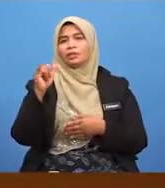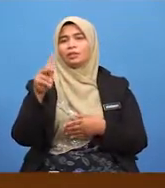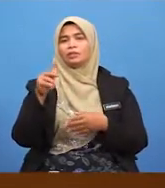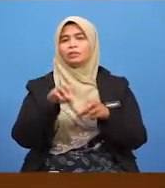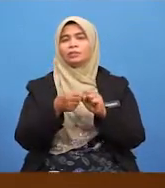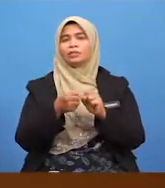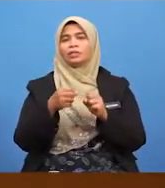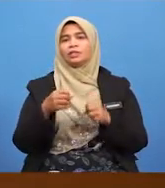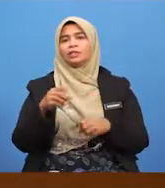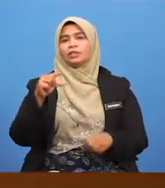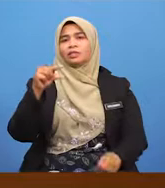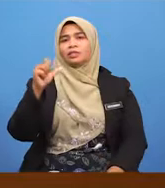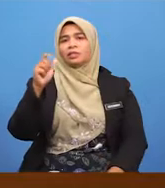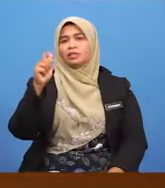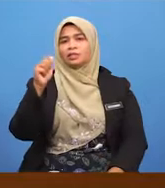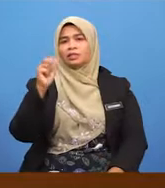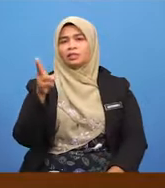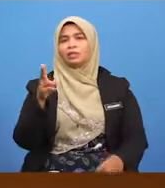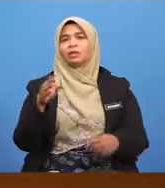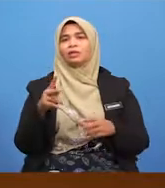getah ini Kukuh